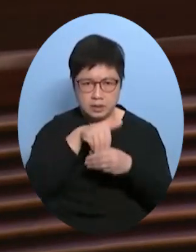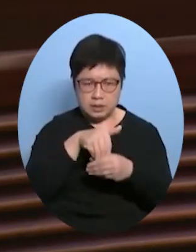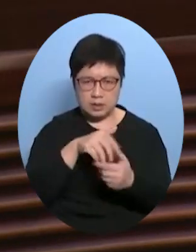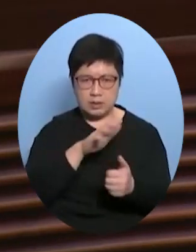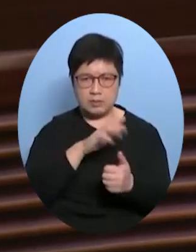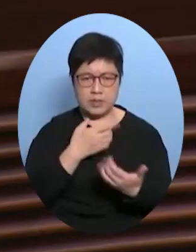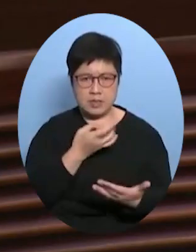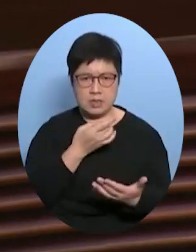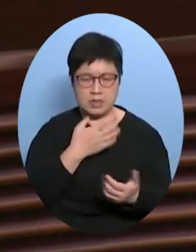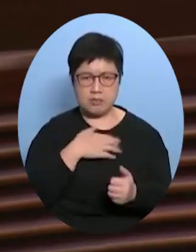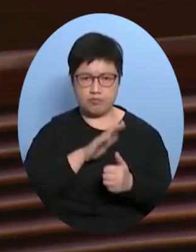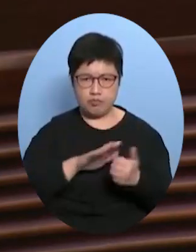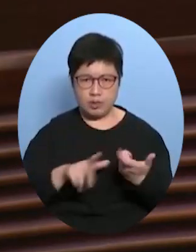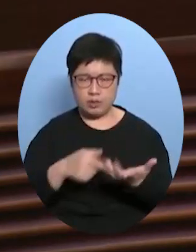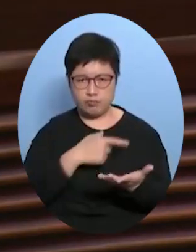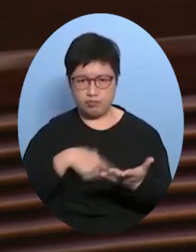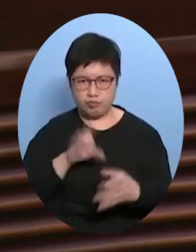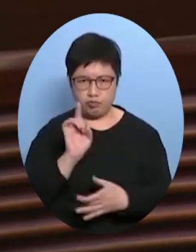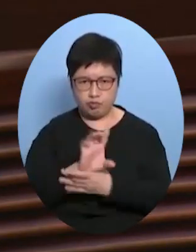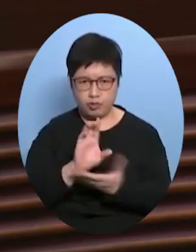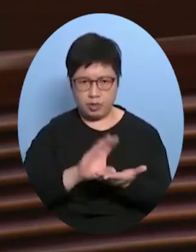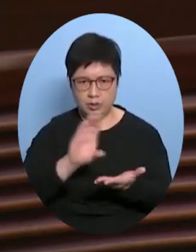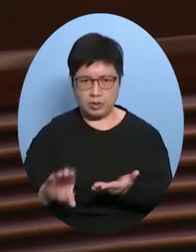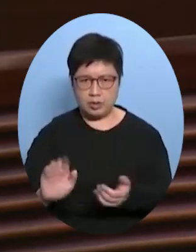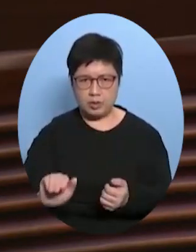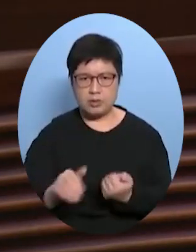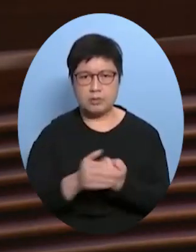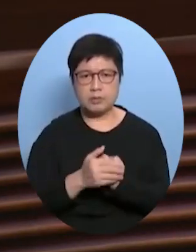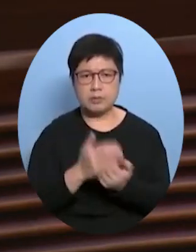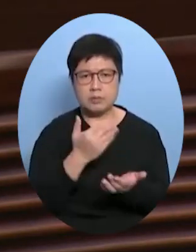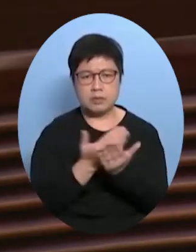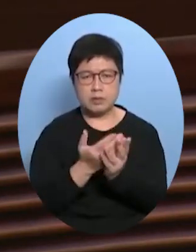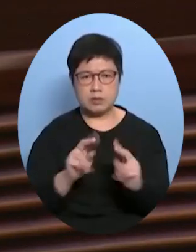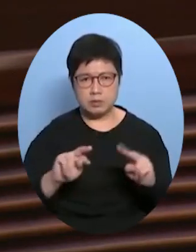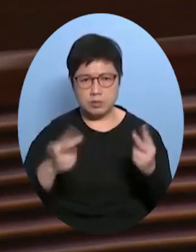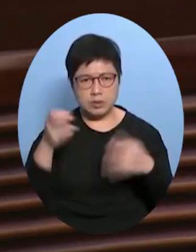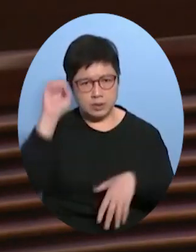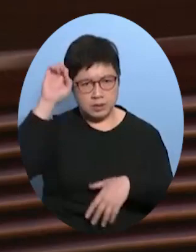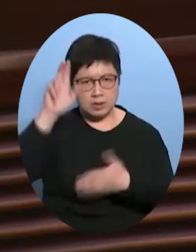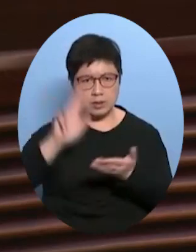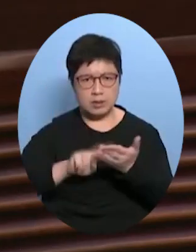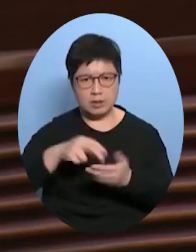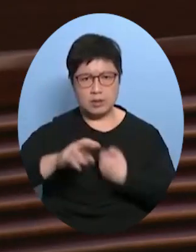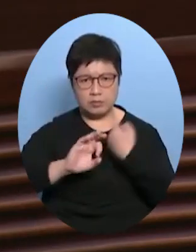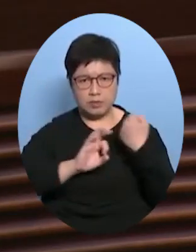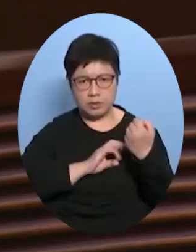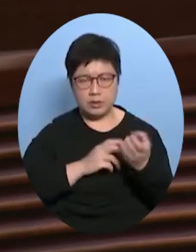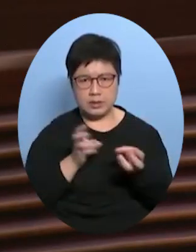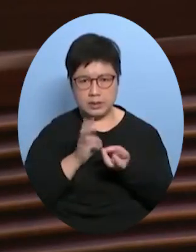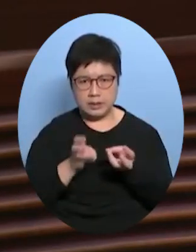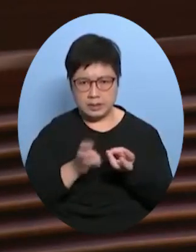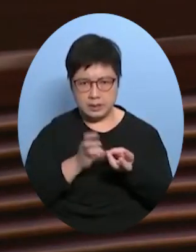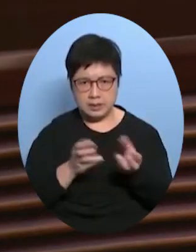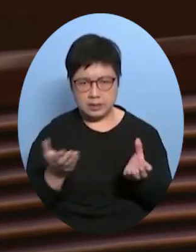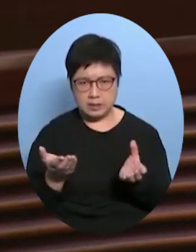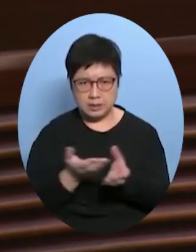人得以盡早獲發資助。以上各項修訂建議已經在立法會參考資料摘要